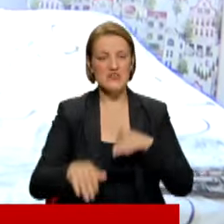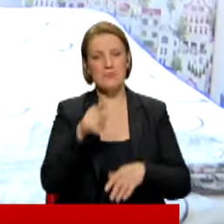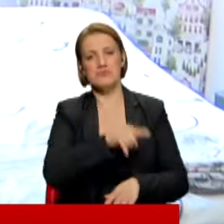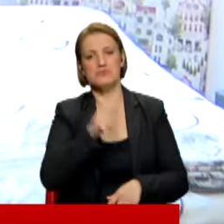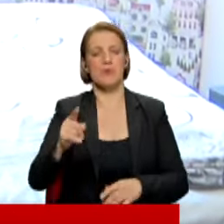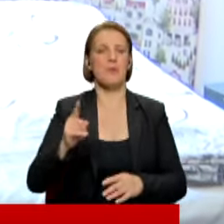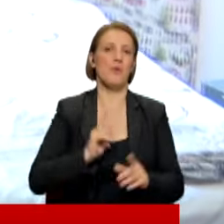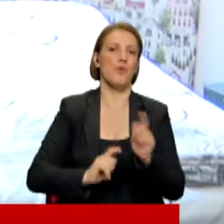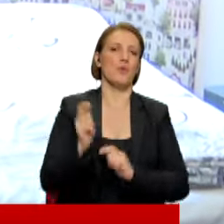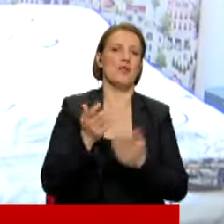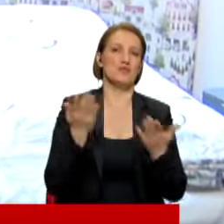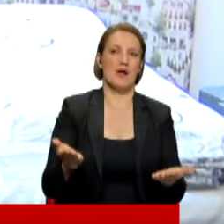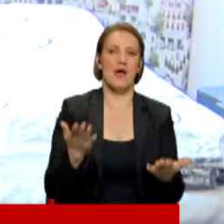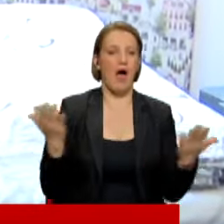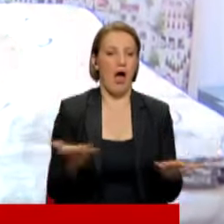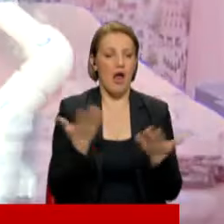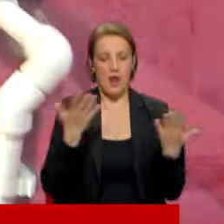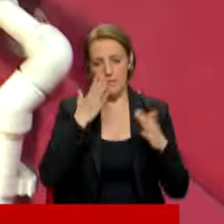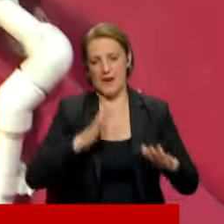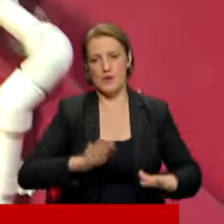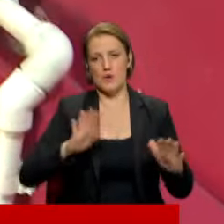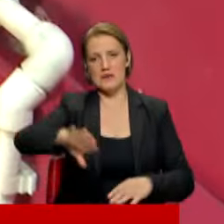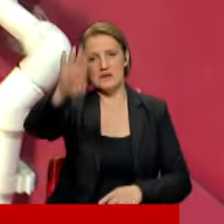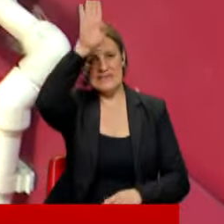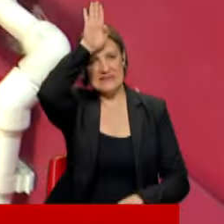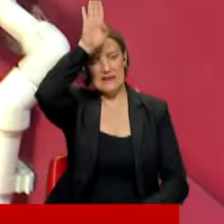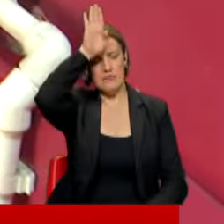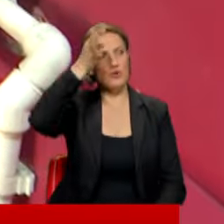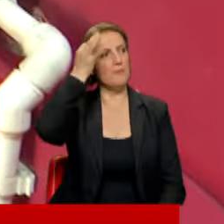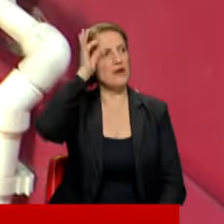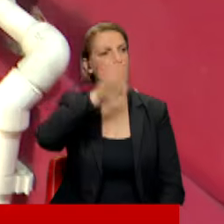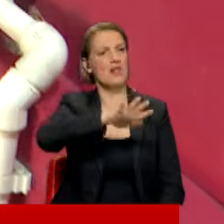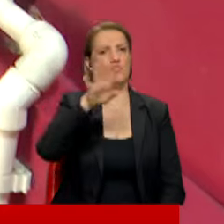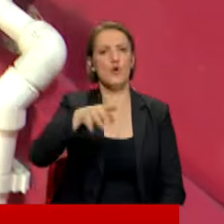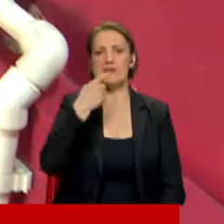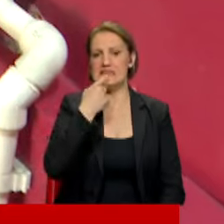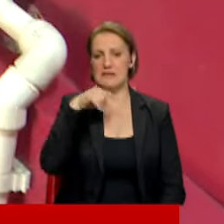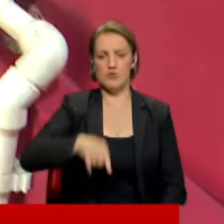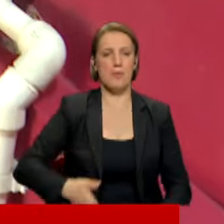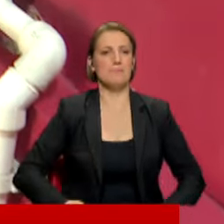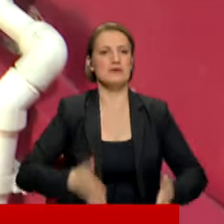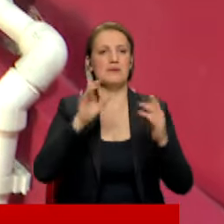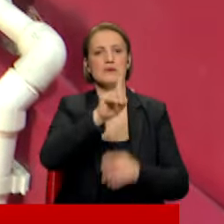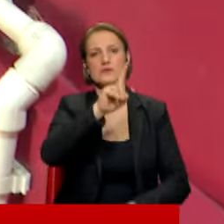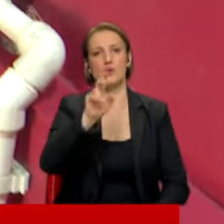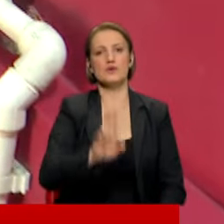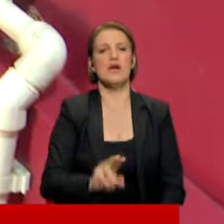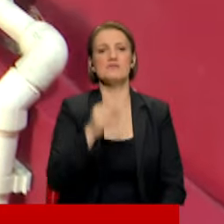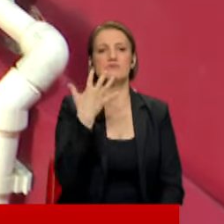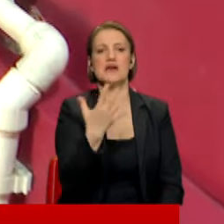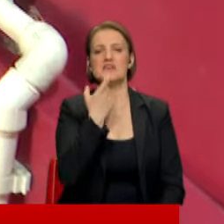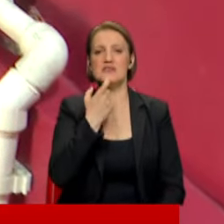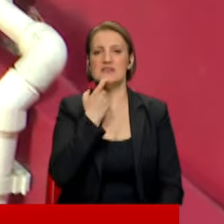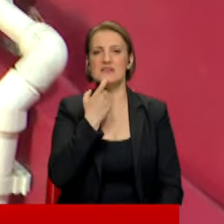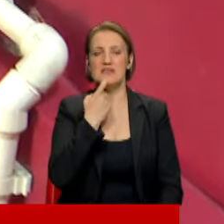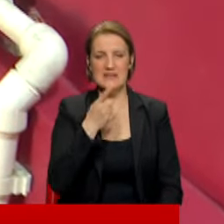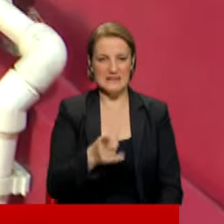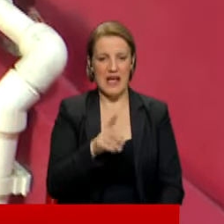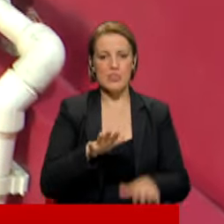budur hep oyaladılar bizi hala oyalanıyor İstanbul Bakırköy'deki 54 yıllık bu bina 1975 deprem